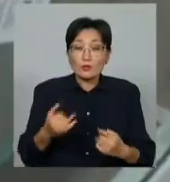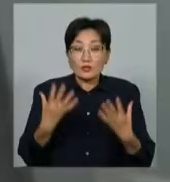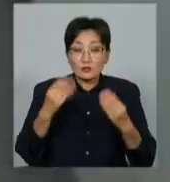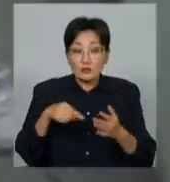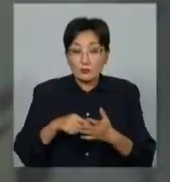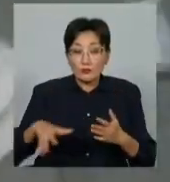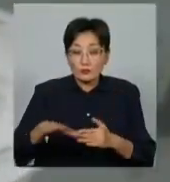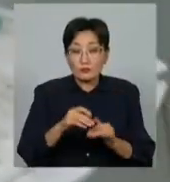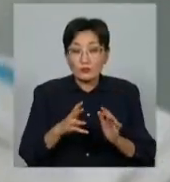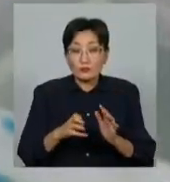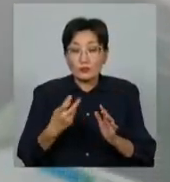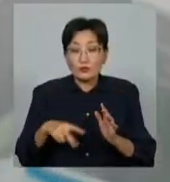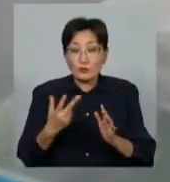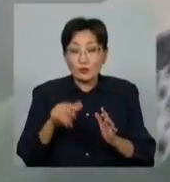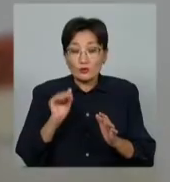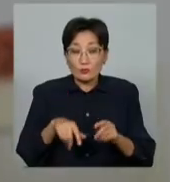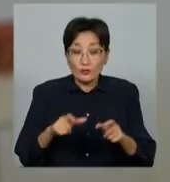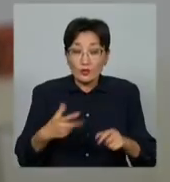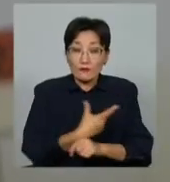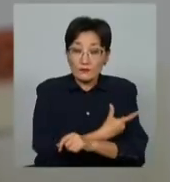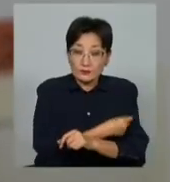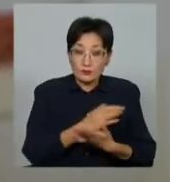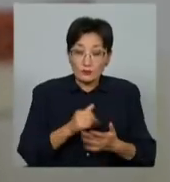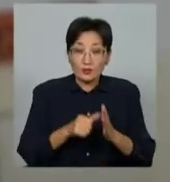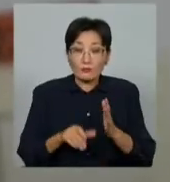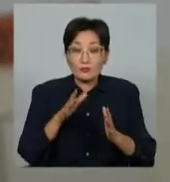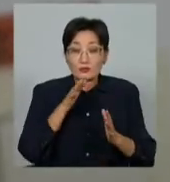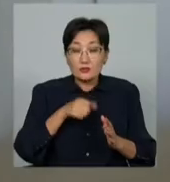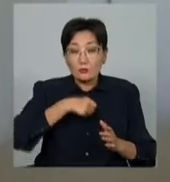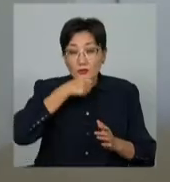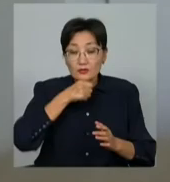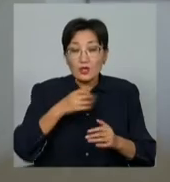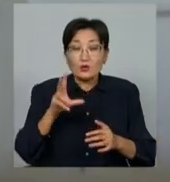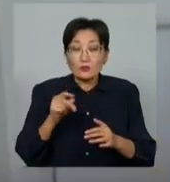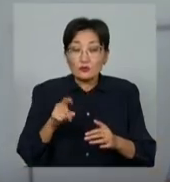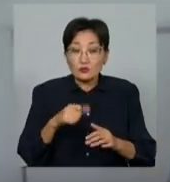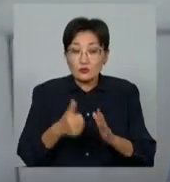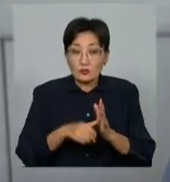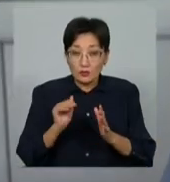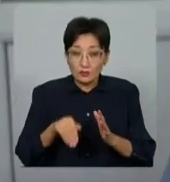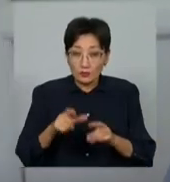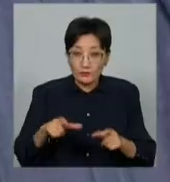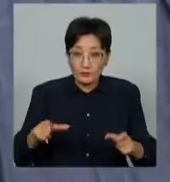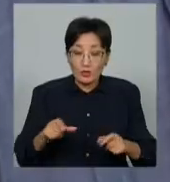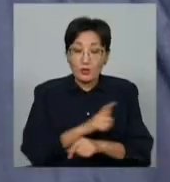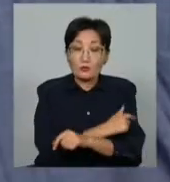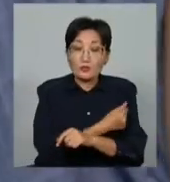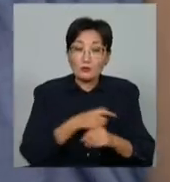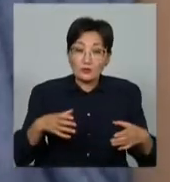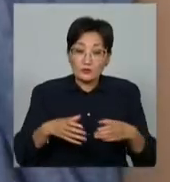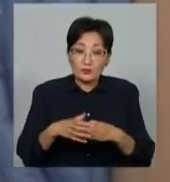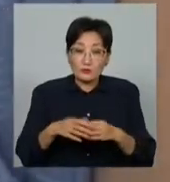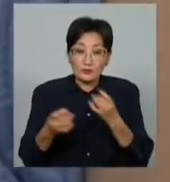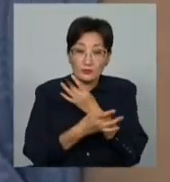қала бойынша 923 мыңға жуық адам екпе алған. 60 жастан асқан қарт кісілердің саны 116 мыңды құрап отыр. Ал медициналық ұйымдар